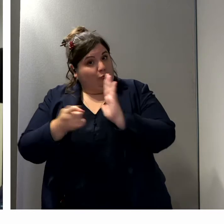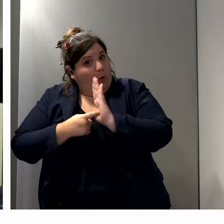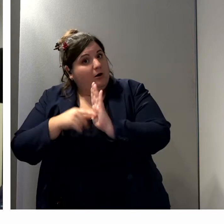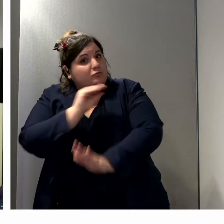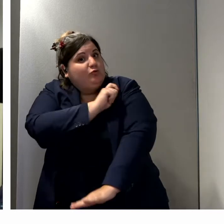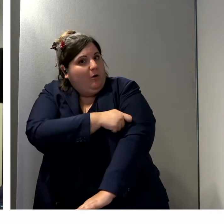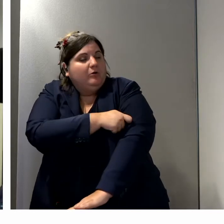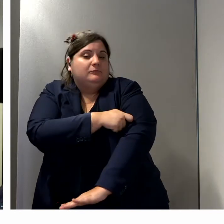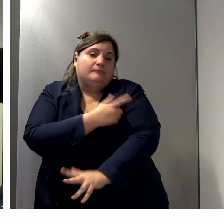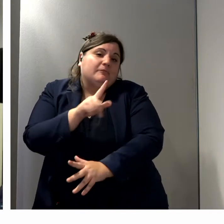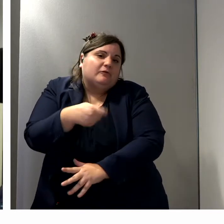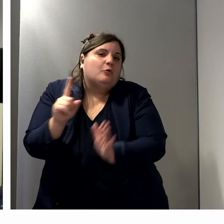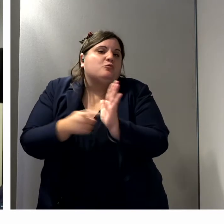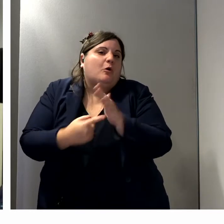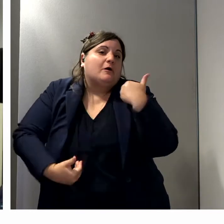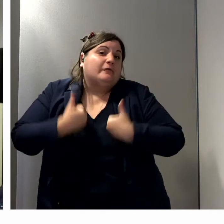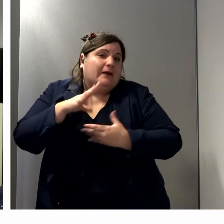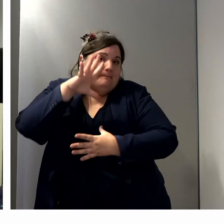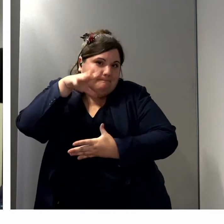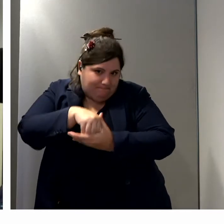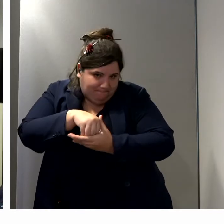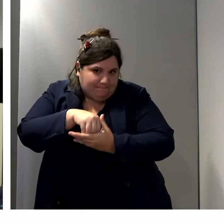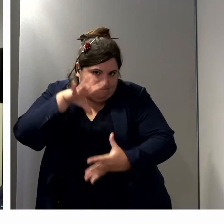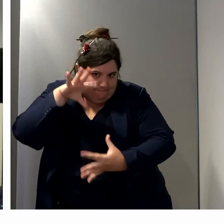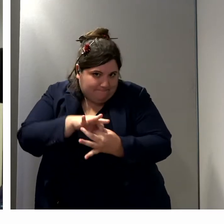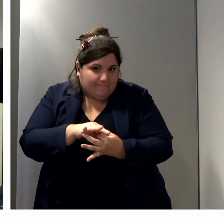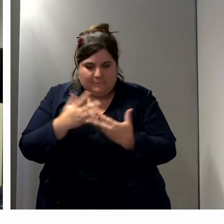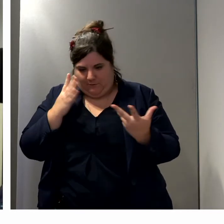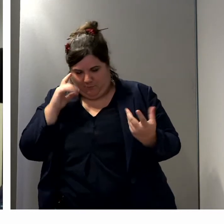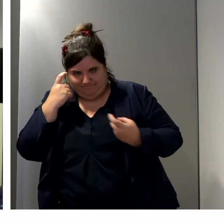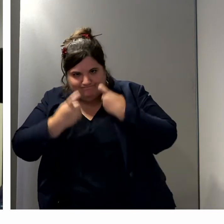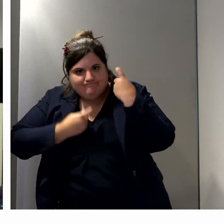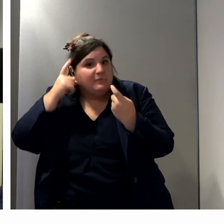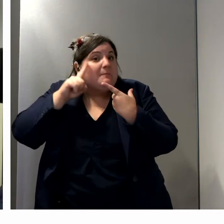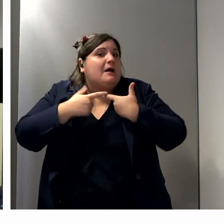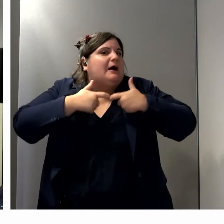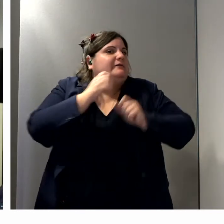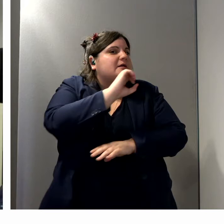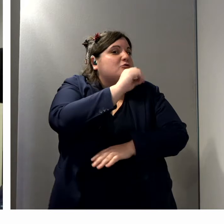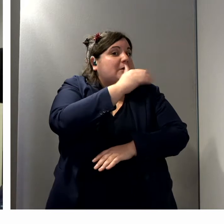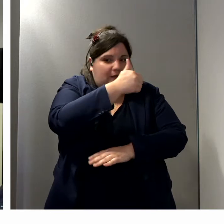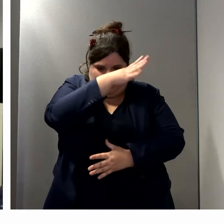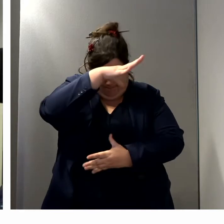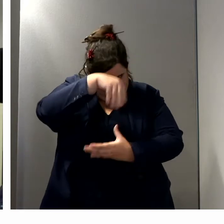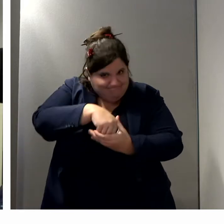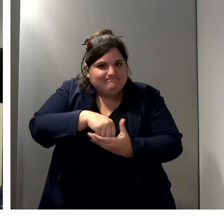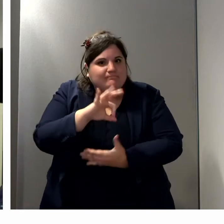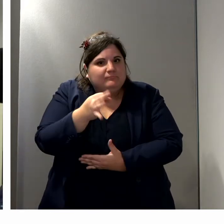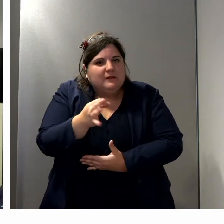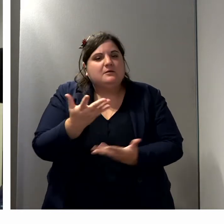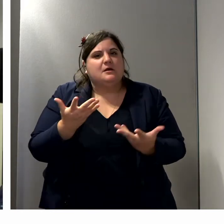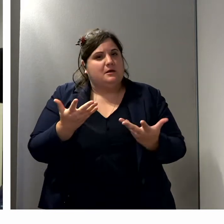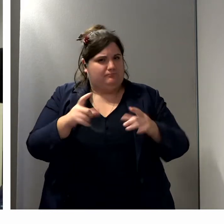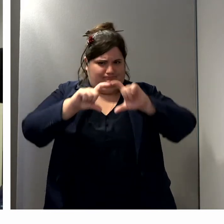du handicap. Et c'est aussi à ce titre que je m'intéresse à l'accessibilité numérique. Et en tant que